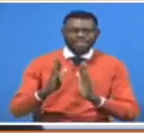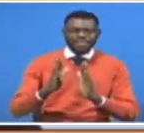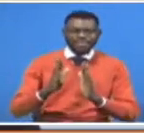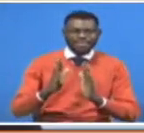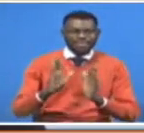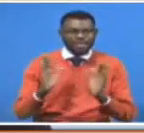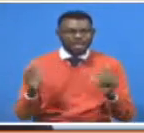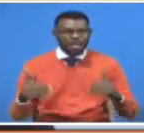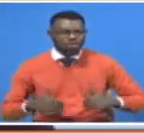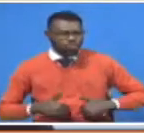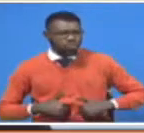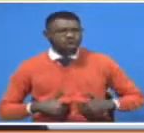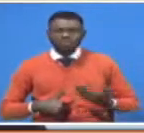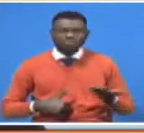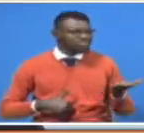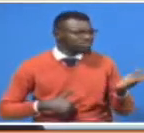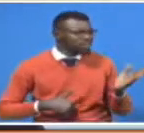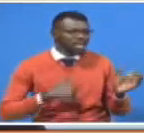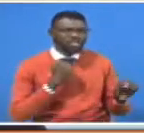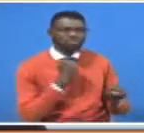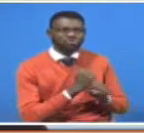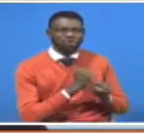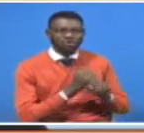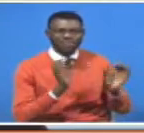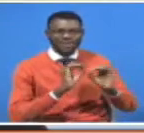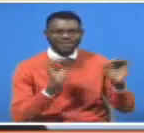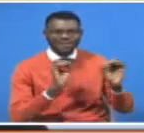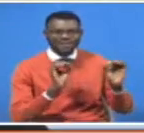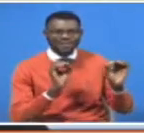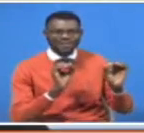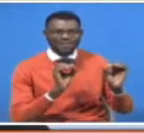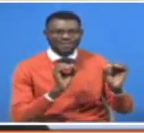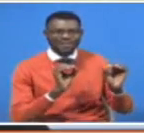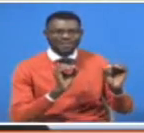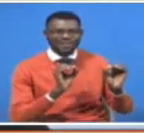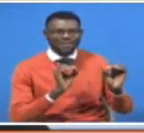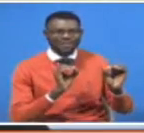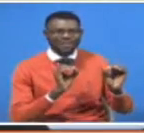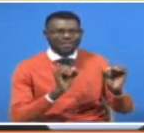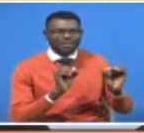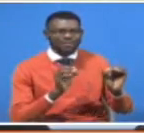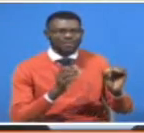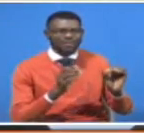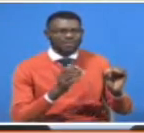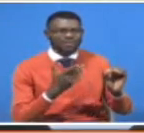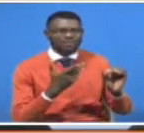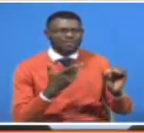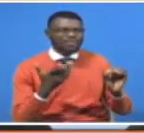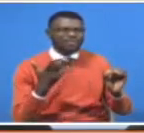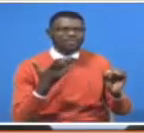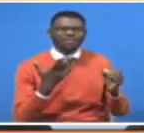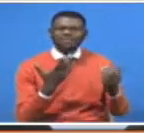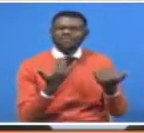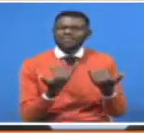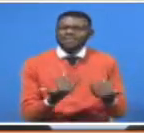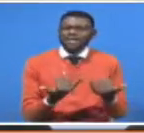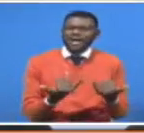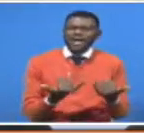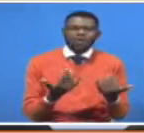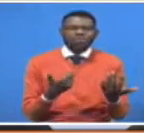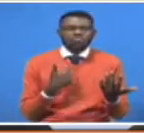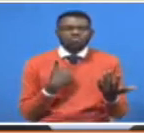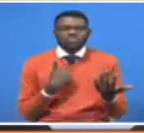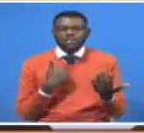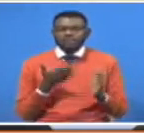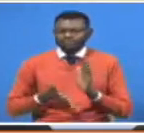hawa vijana wetu ambao hawana ajira. Kitambo ya Abdul Somad Sharif Nasir kwenda mbio kuhakikisha ya